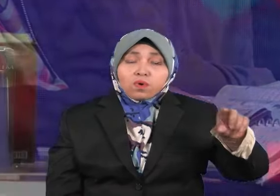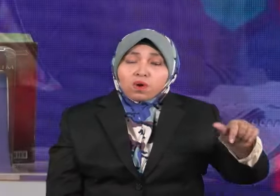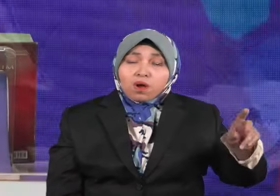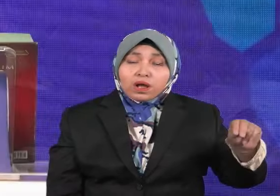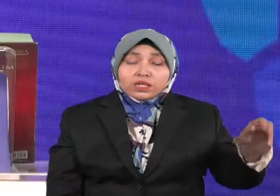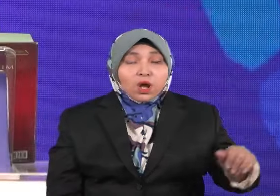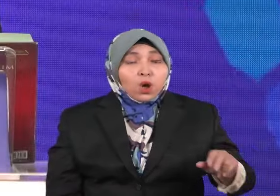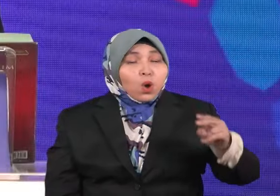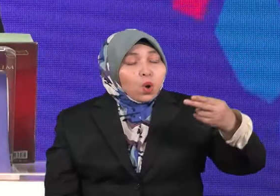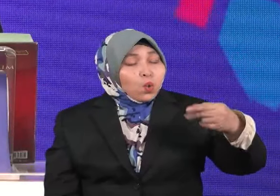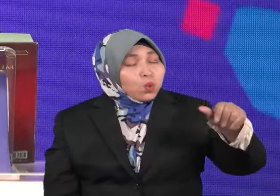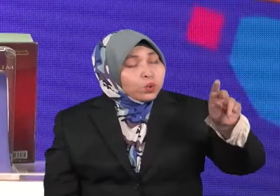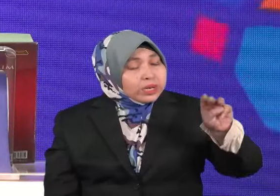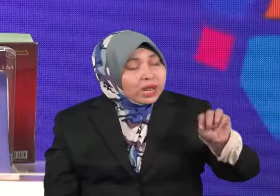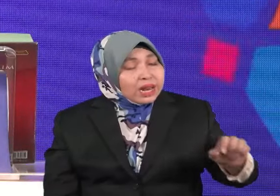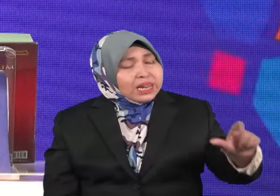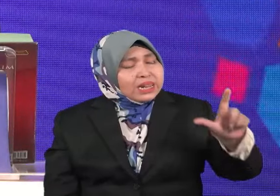هُدًى